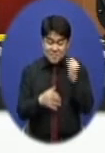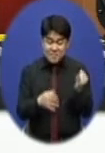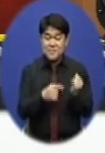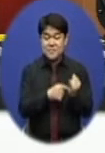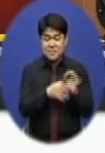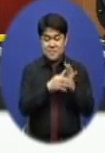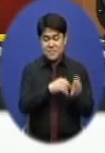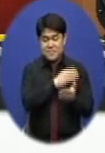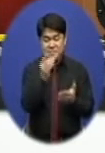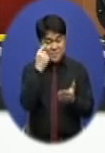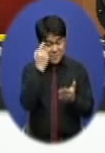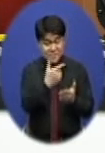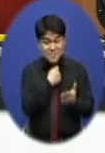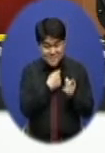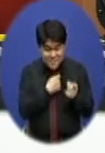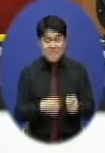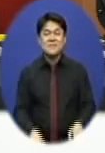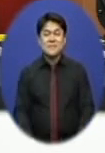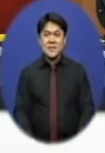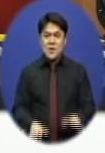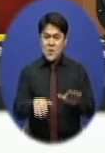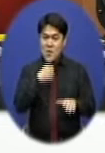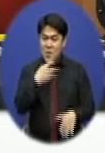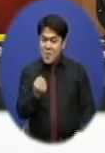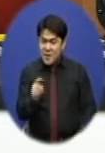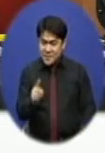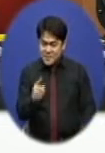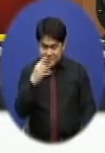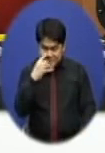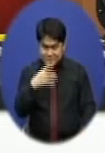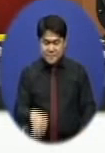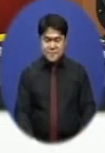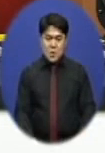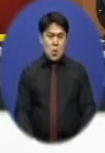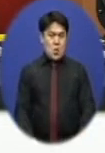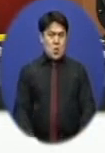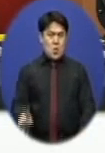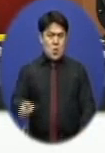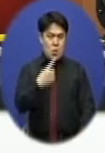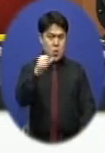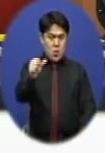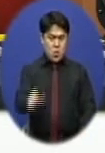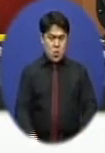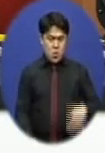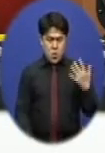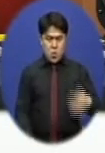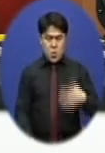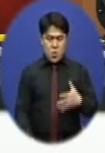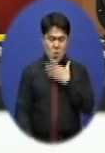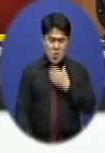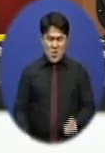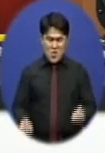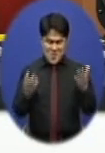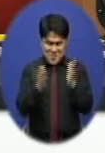부모님 얘기를 여쭤보겠습니다. 그래요. 자, 몇 표 네. 받으셨는지 궁금하네요. 네, 105표. 우와, 100점